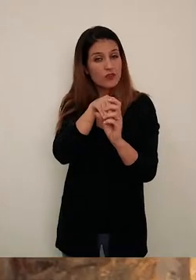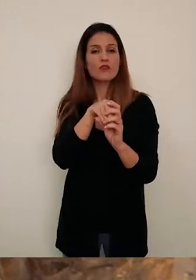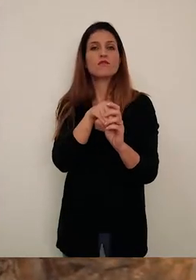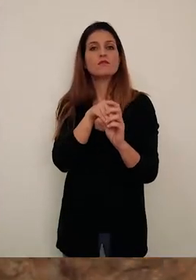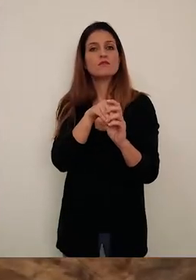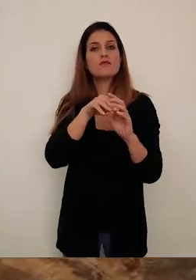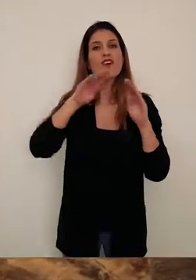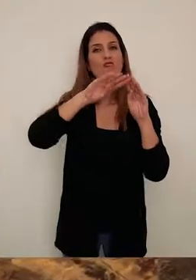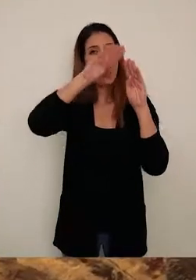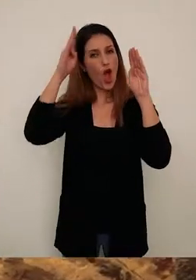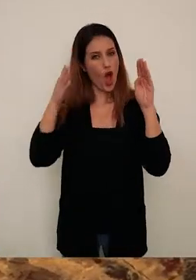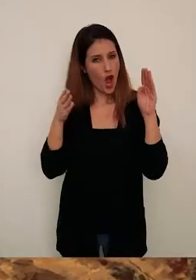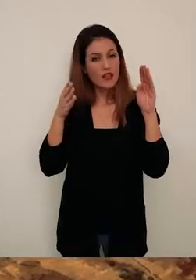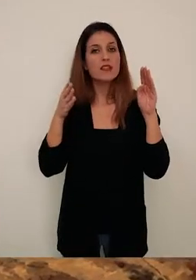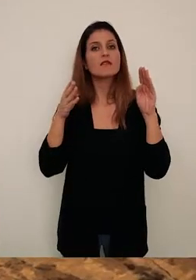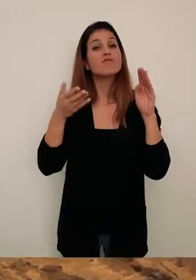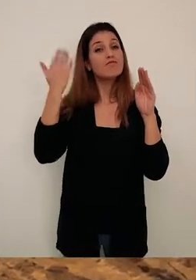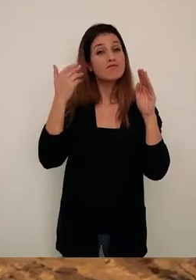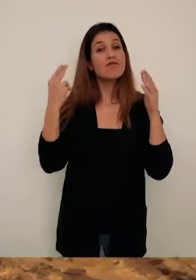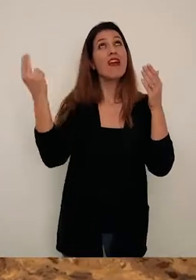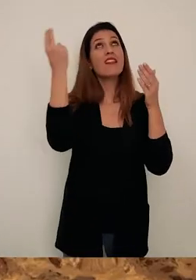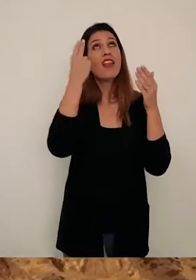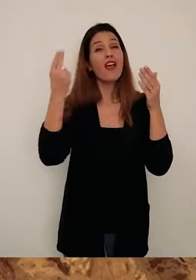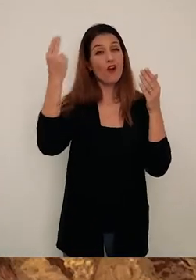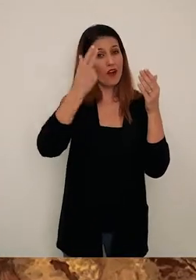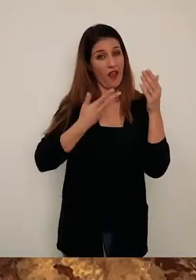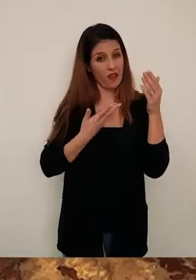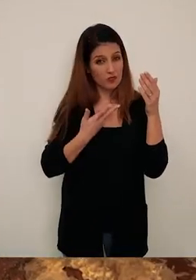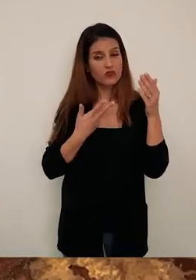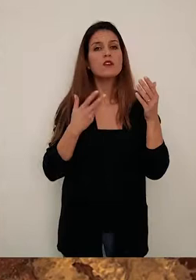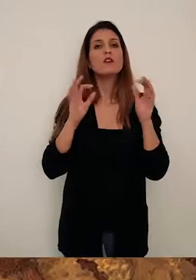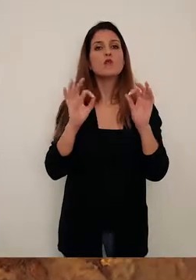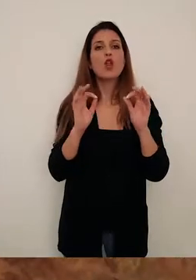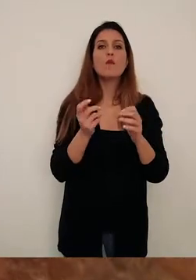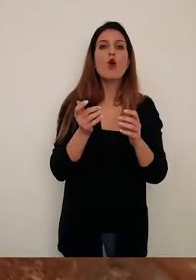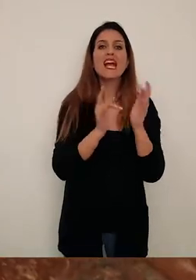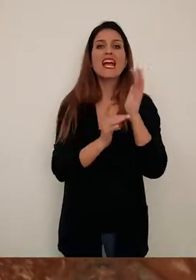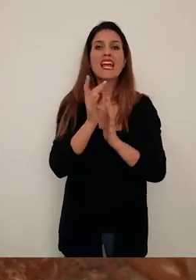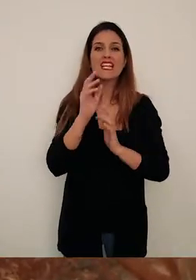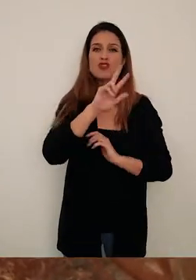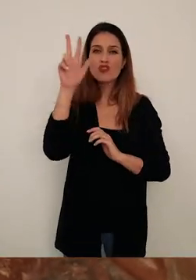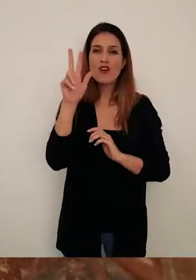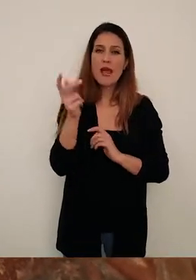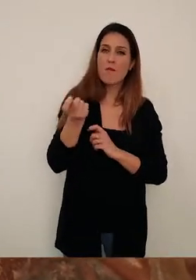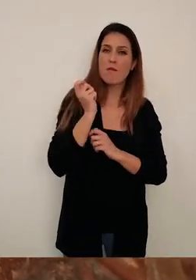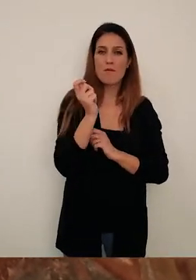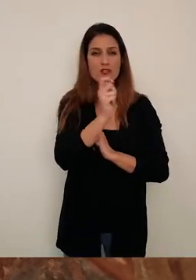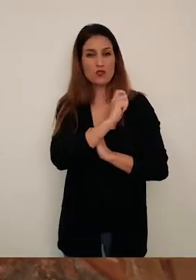L'interno, caratterizzato da una volta a botte, era un tempo ben decorato e ornato con scene della Passione di Cristo Re.